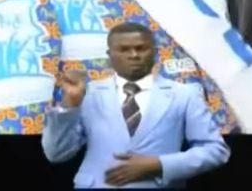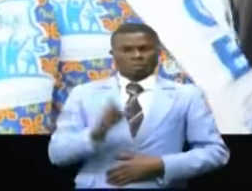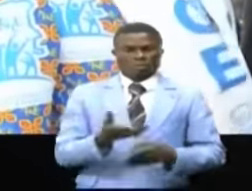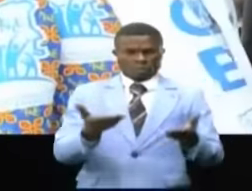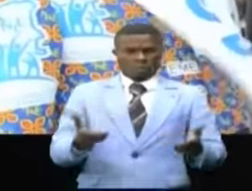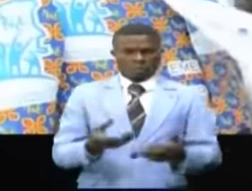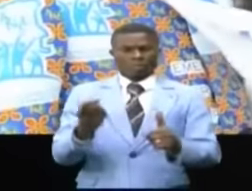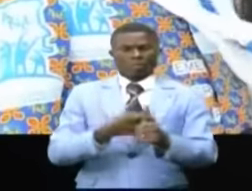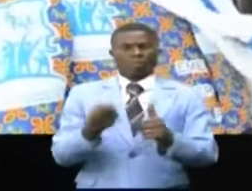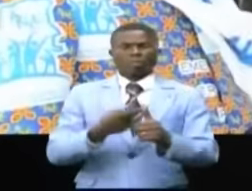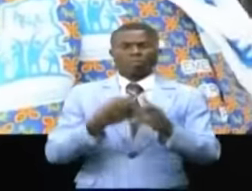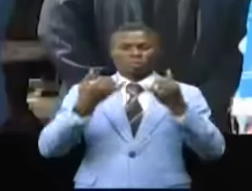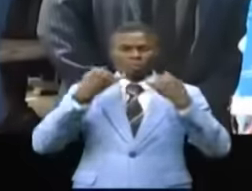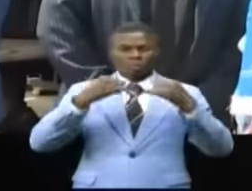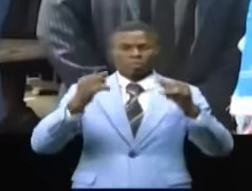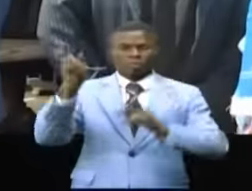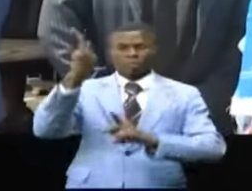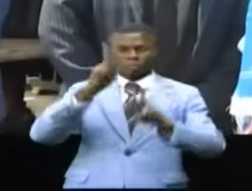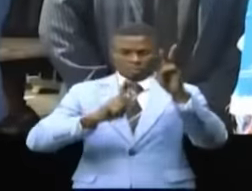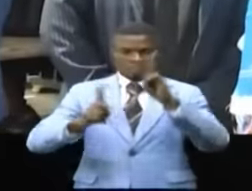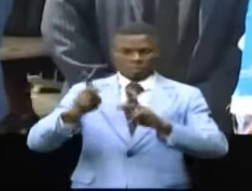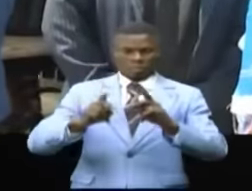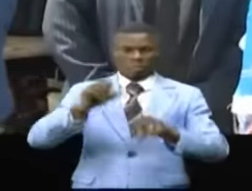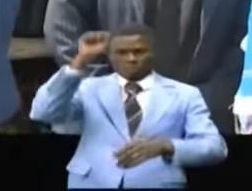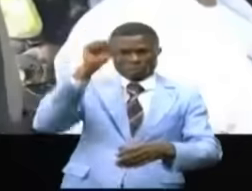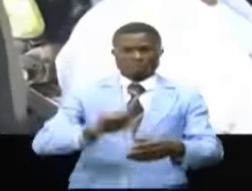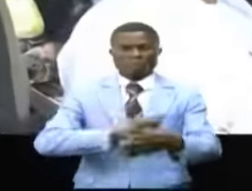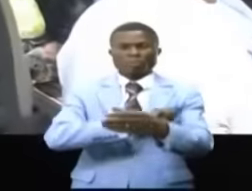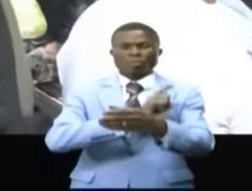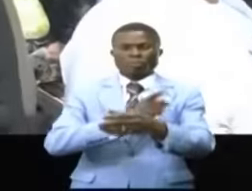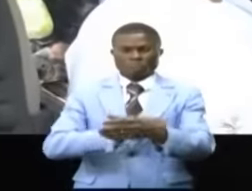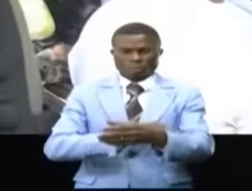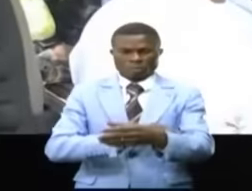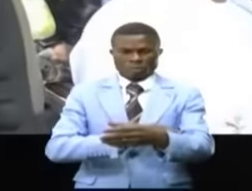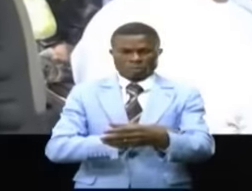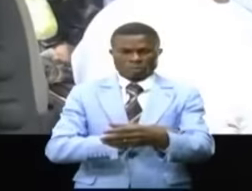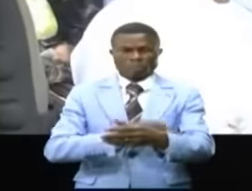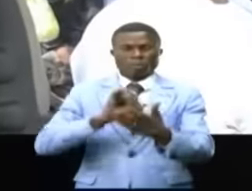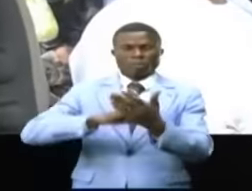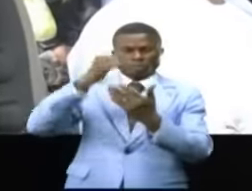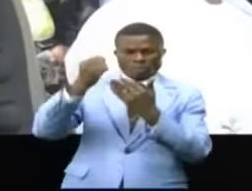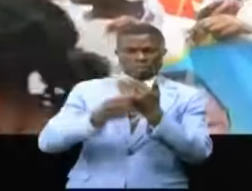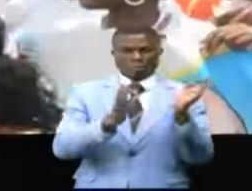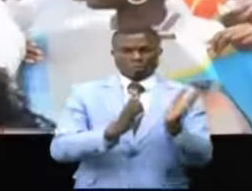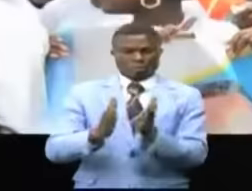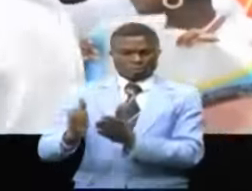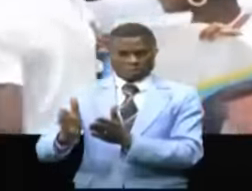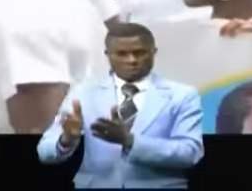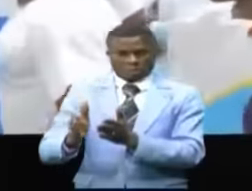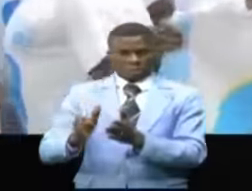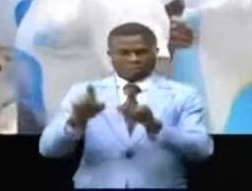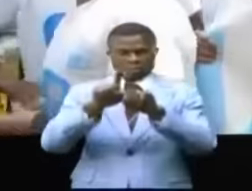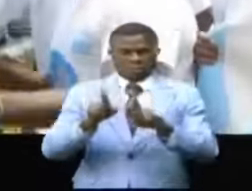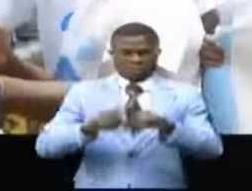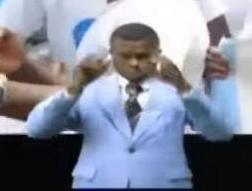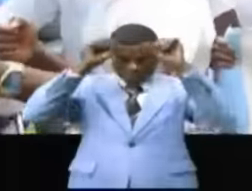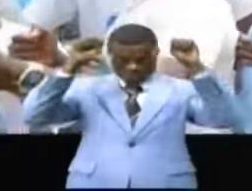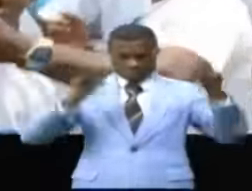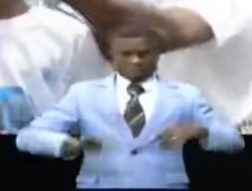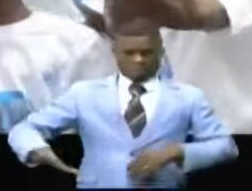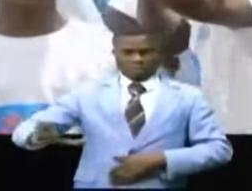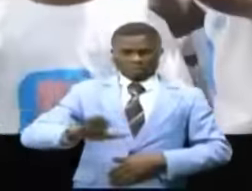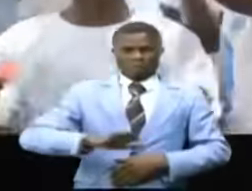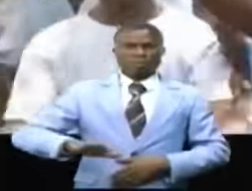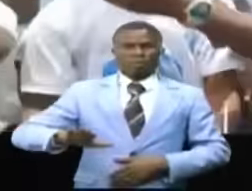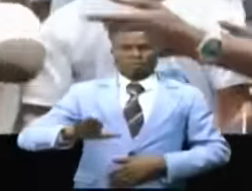c'est d'annoncer à la population du Sud Kivu quelques projets que le président de la